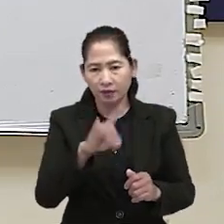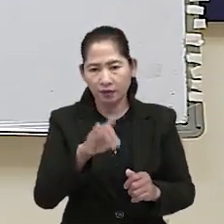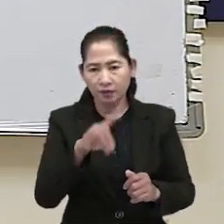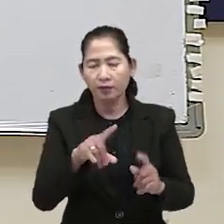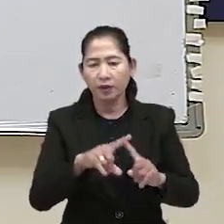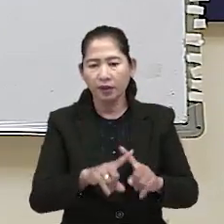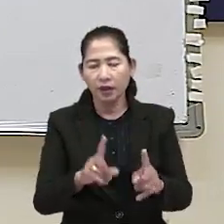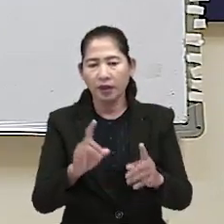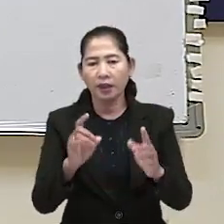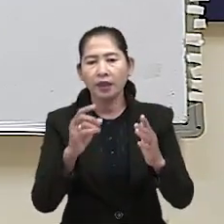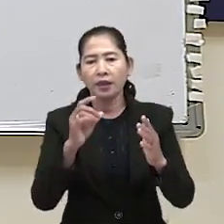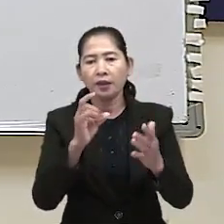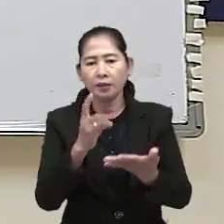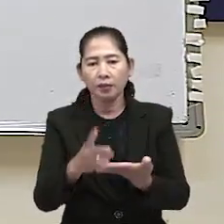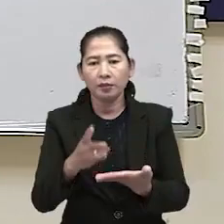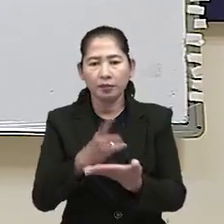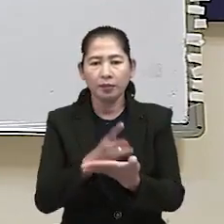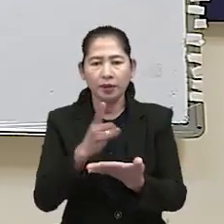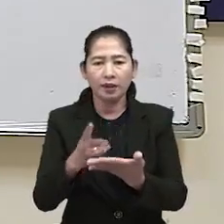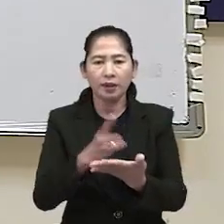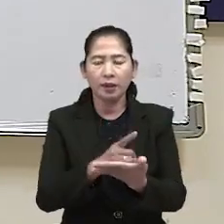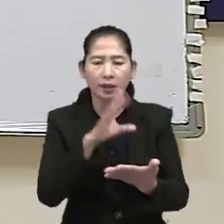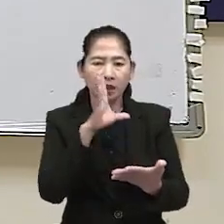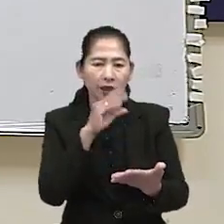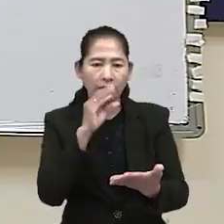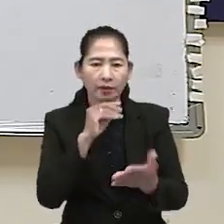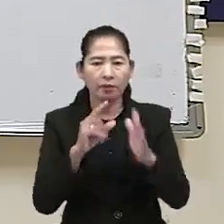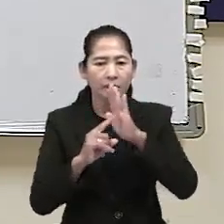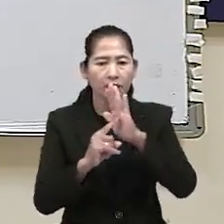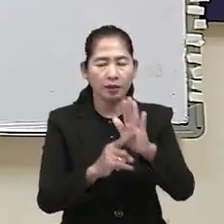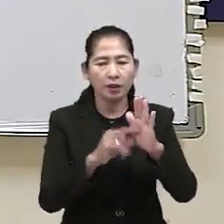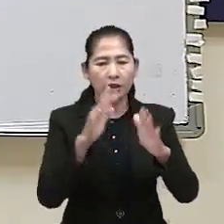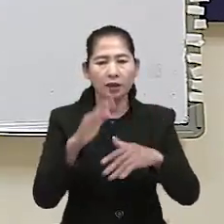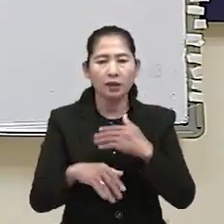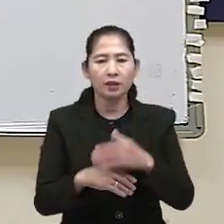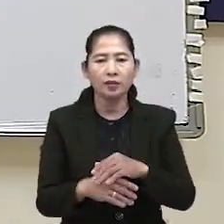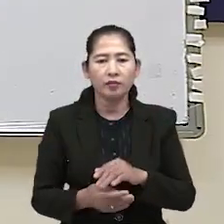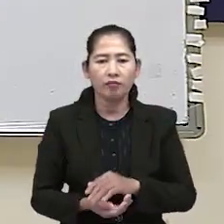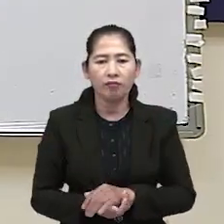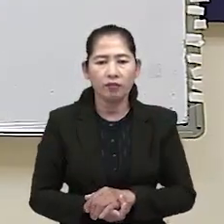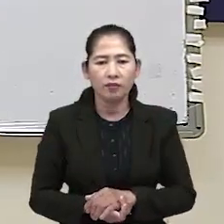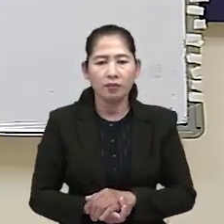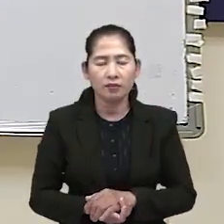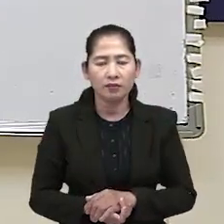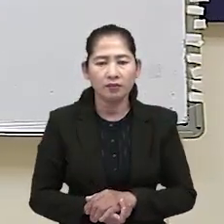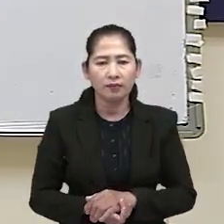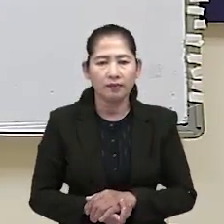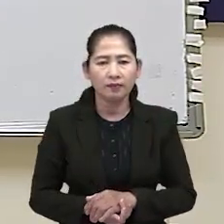ក៏ប៉ុន្តែនៅក្នុងមេរៀនការនិយាយមកបង្ហាញជូនកូនណាកូនណាចា